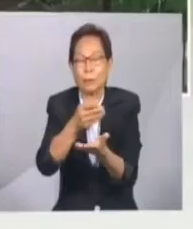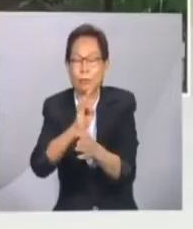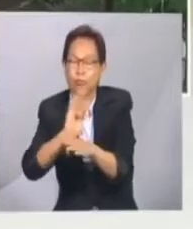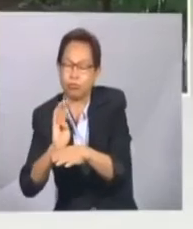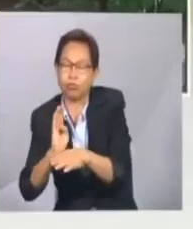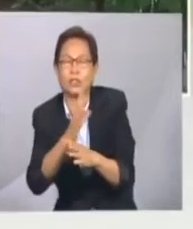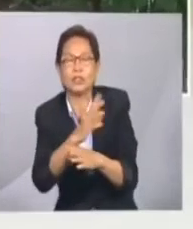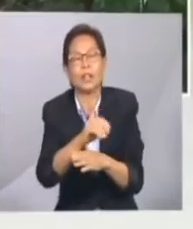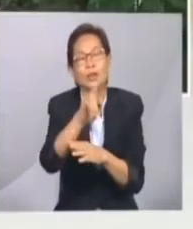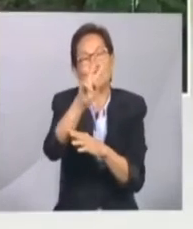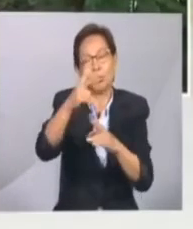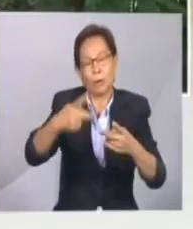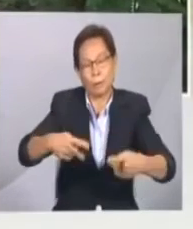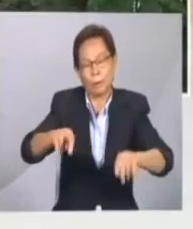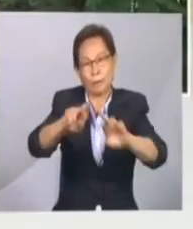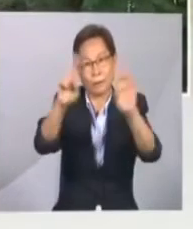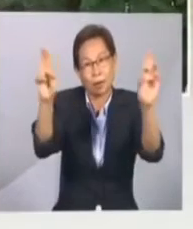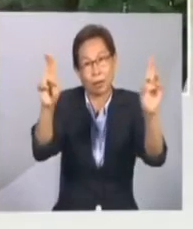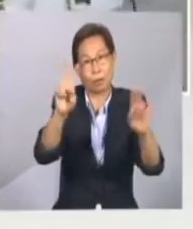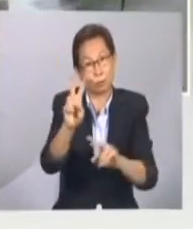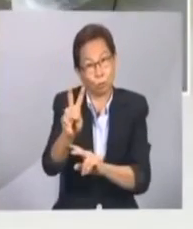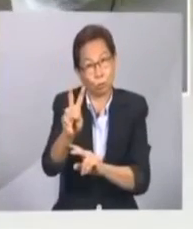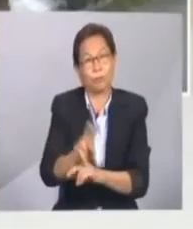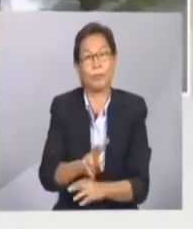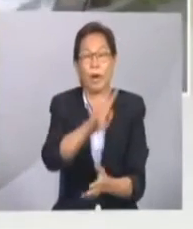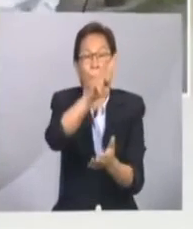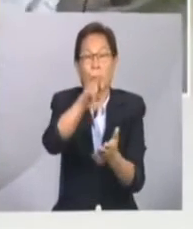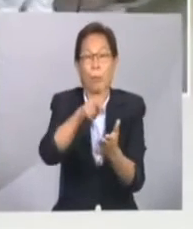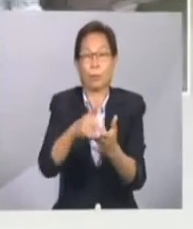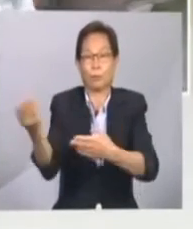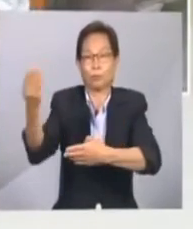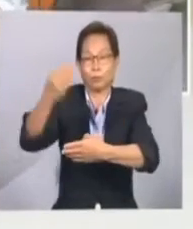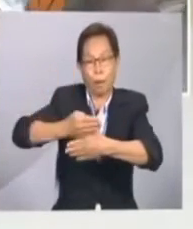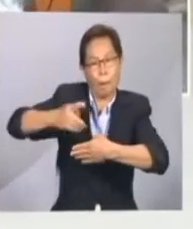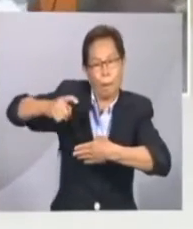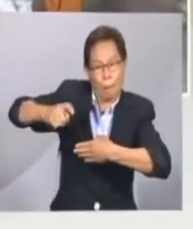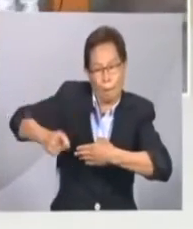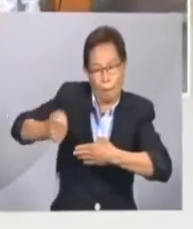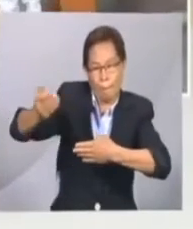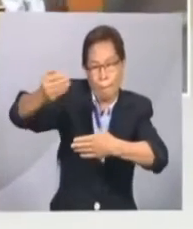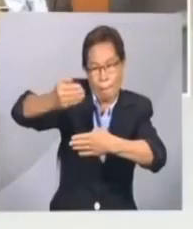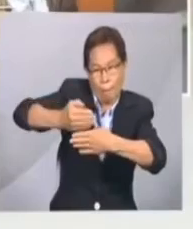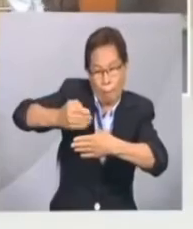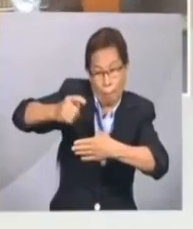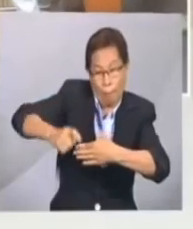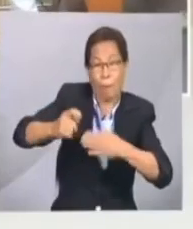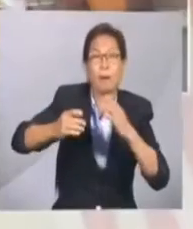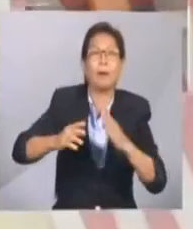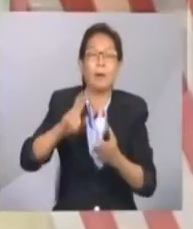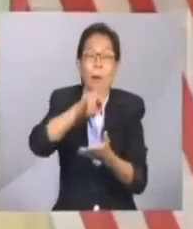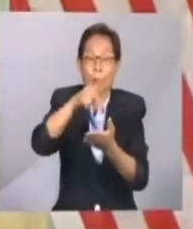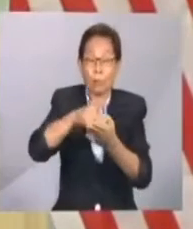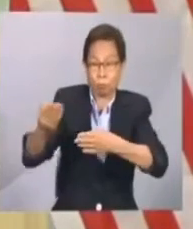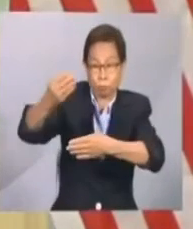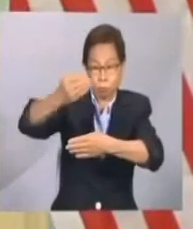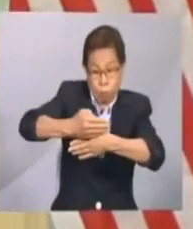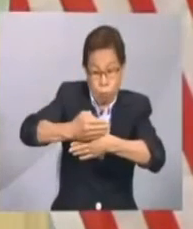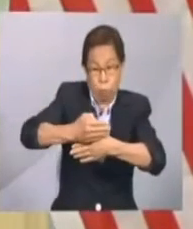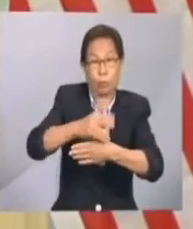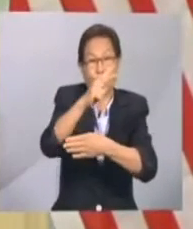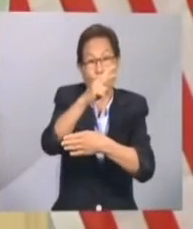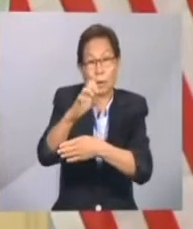dan 2 pasaraya. Mengenai pusat kuarantin wajib, mengenai pusat kuarantin